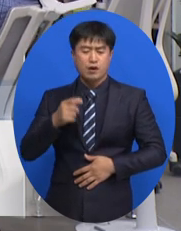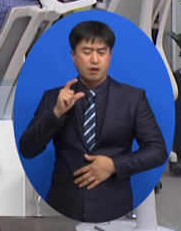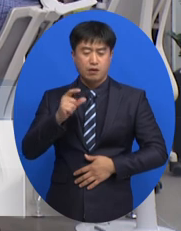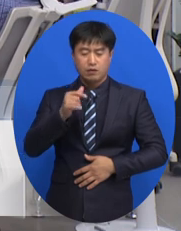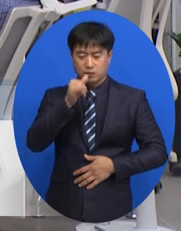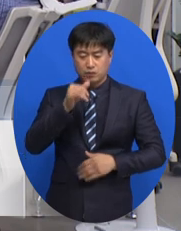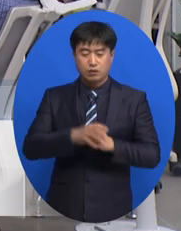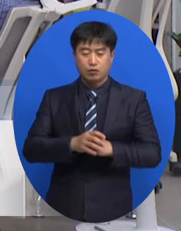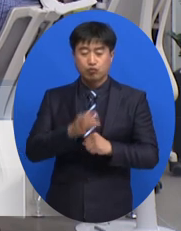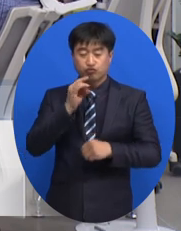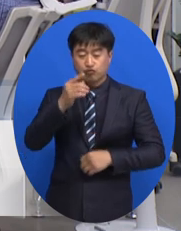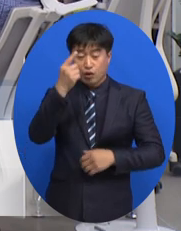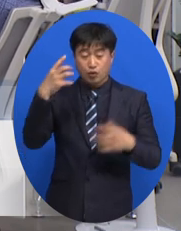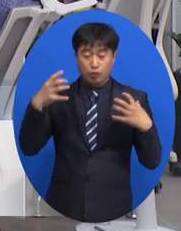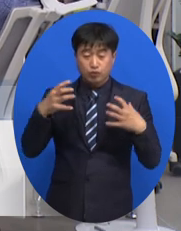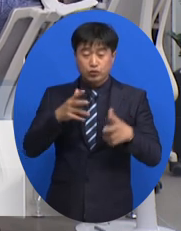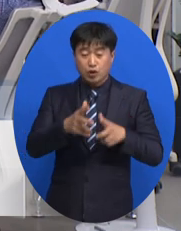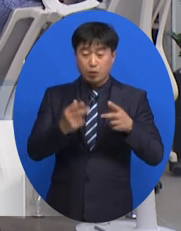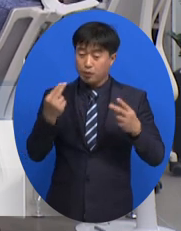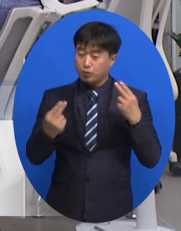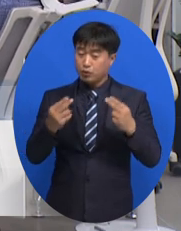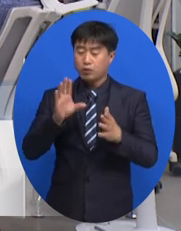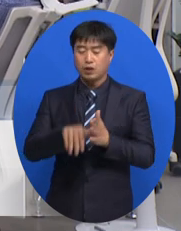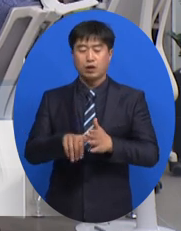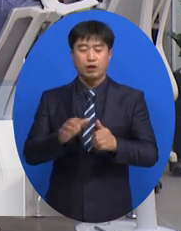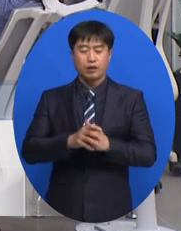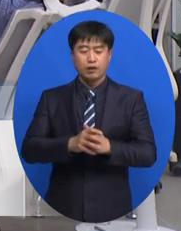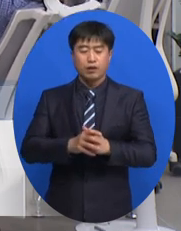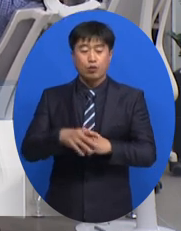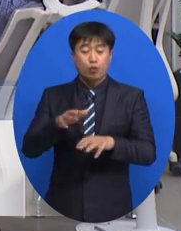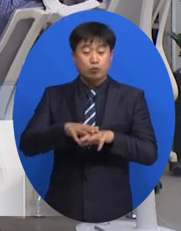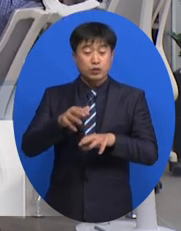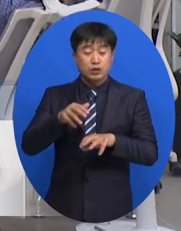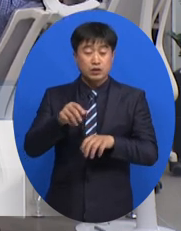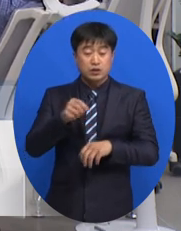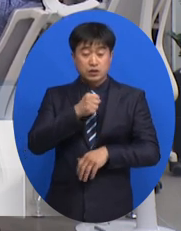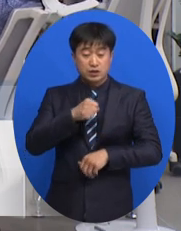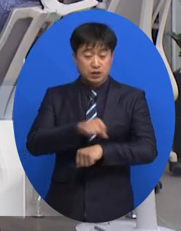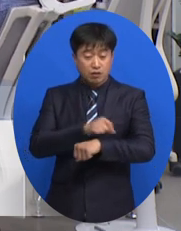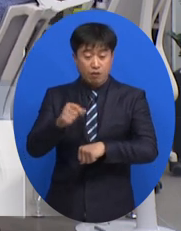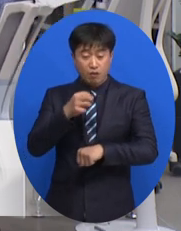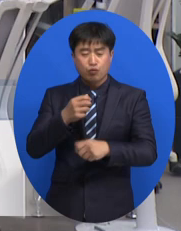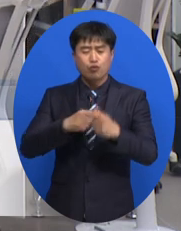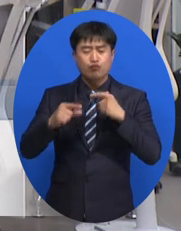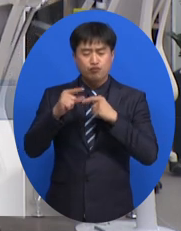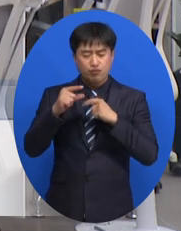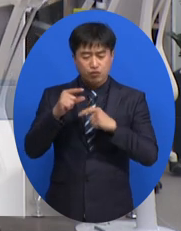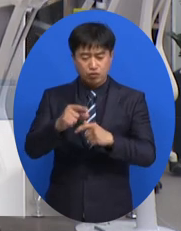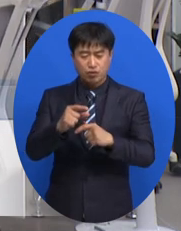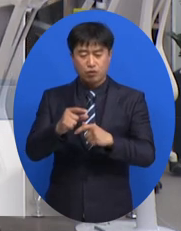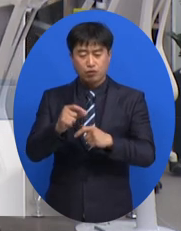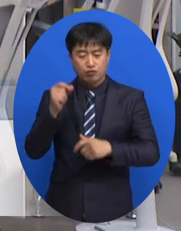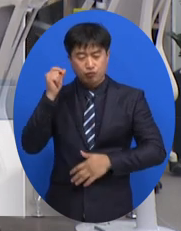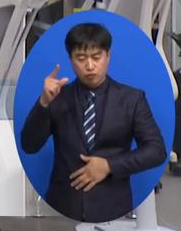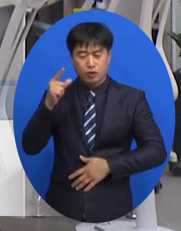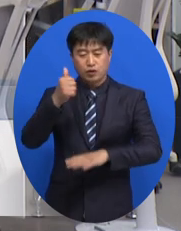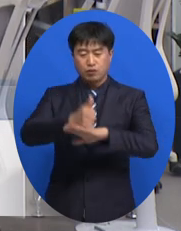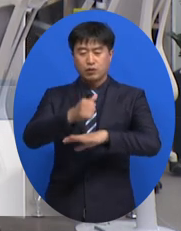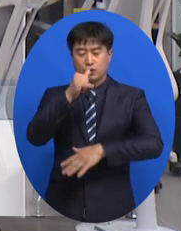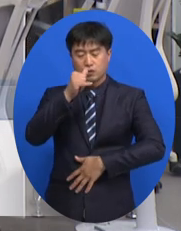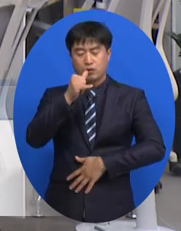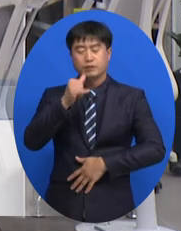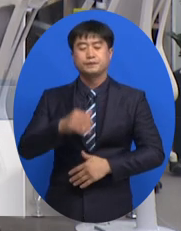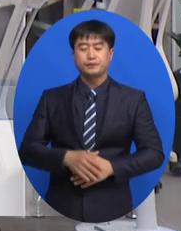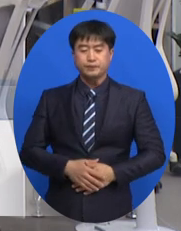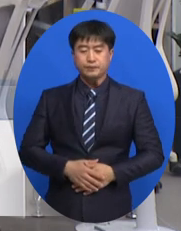그래서 중앙부처 사업과 비교해 봤을 때도 논문, 특허에 더 뛰어난 성과가 있었던 걸로